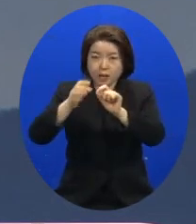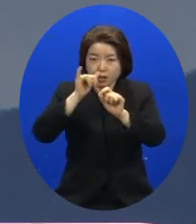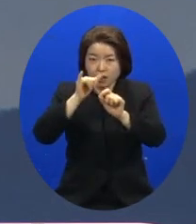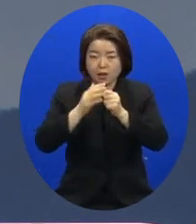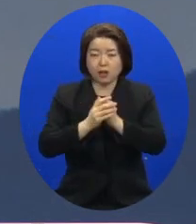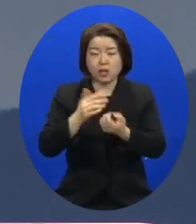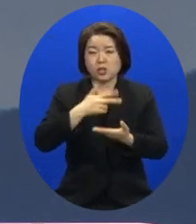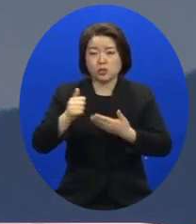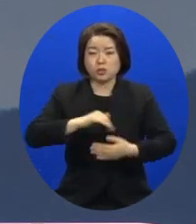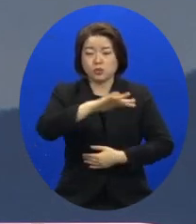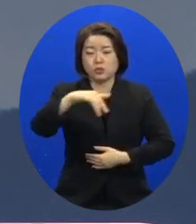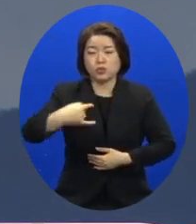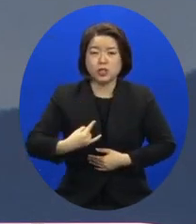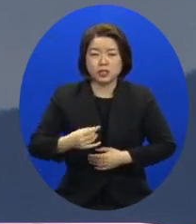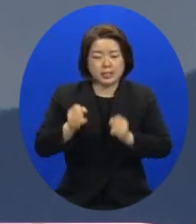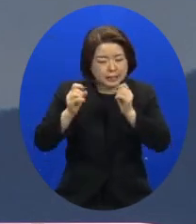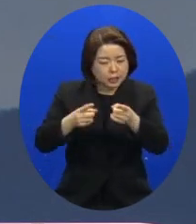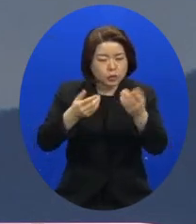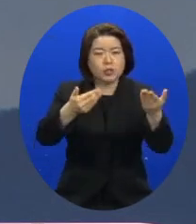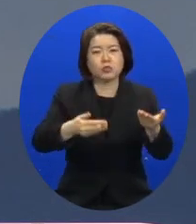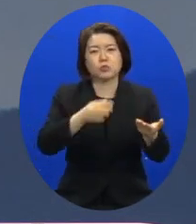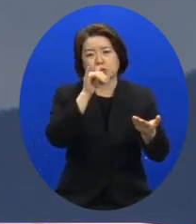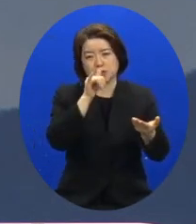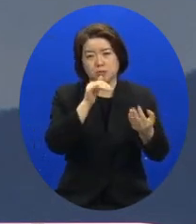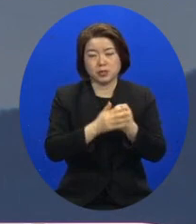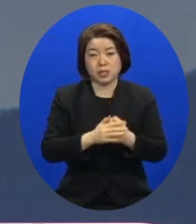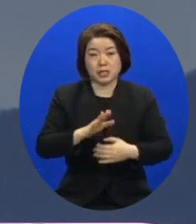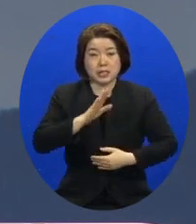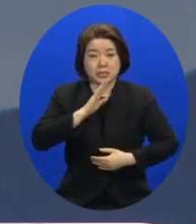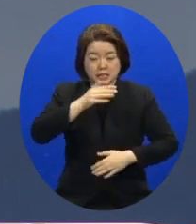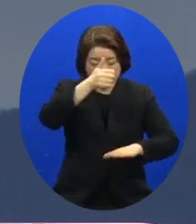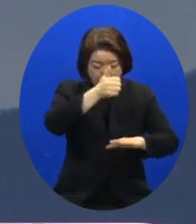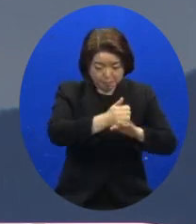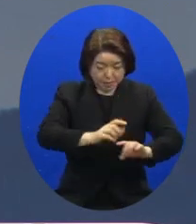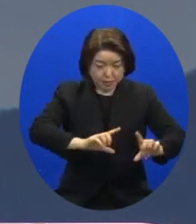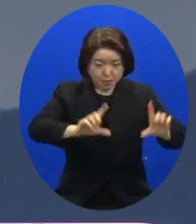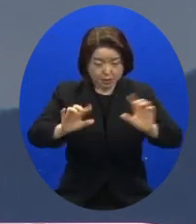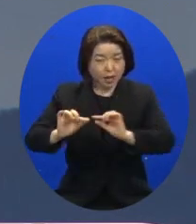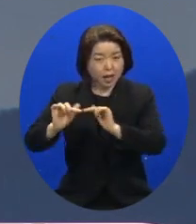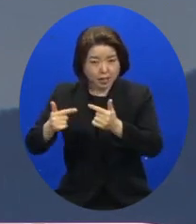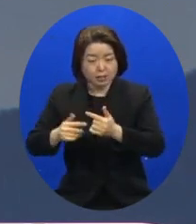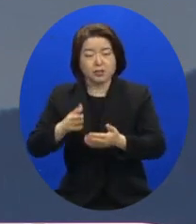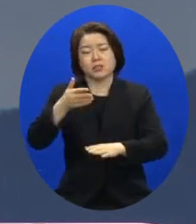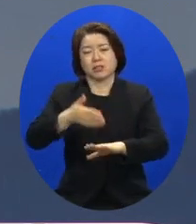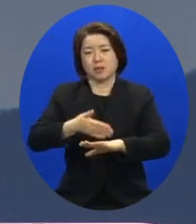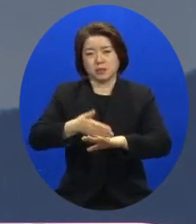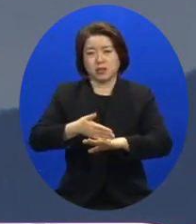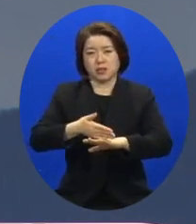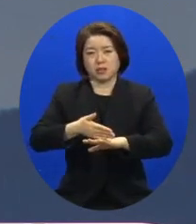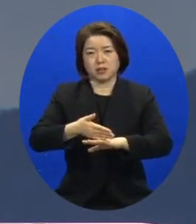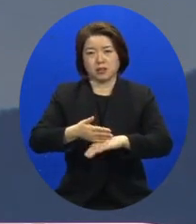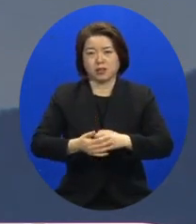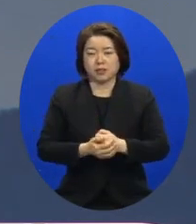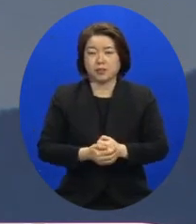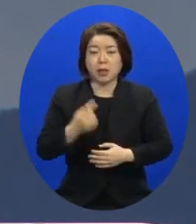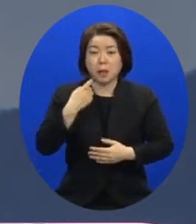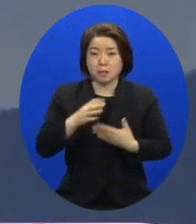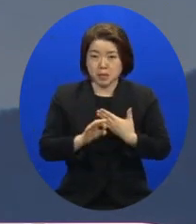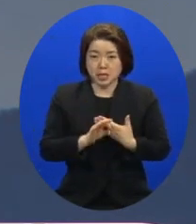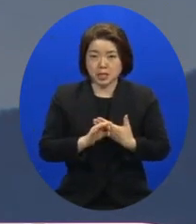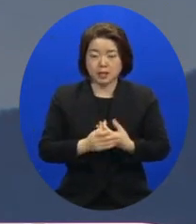우리에게 기회를 주시는 거예요. 진짜 마지막 날이 아닌 것이 감사한 거죠.